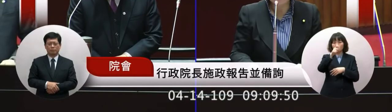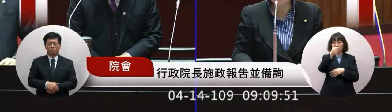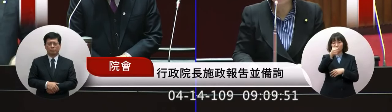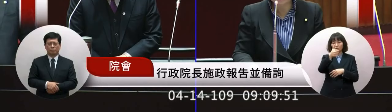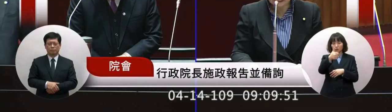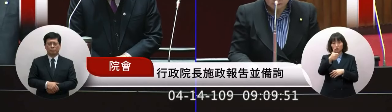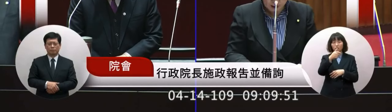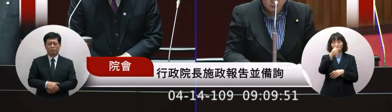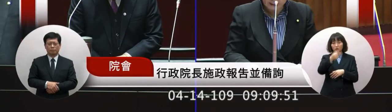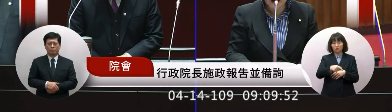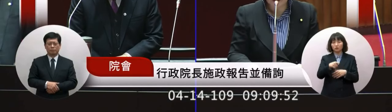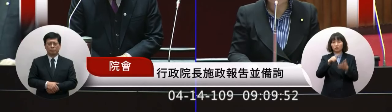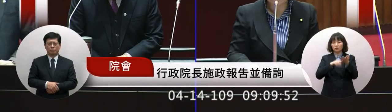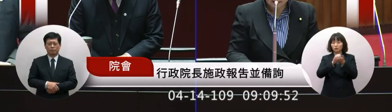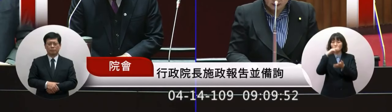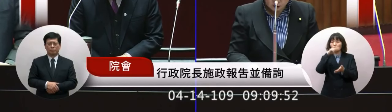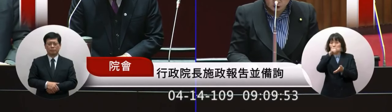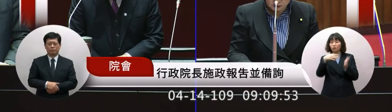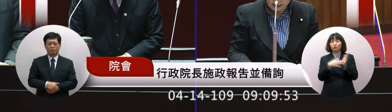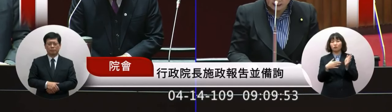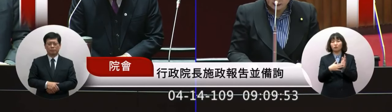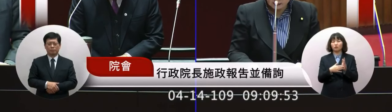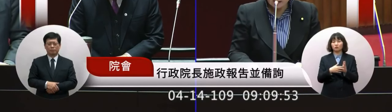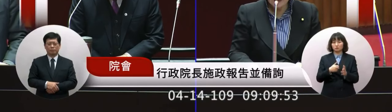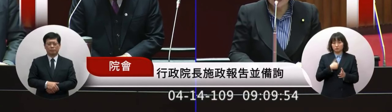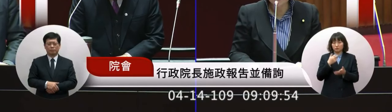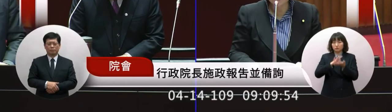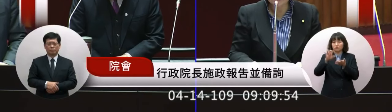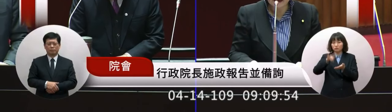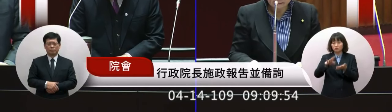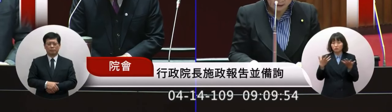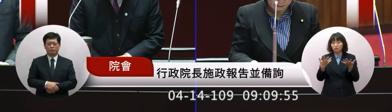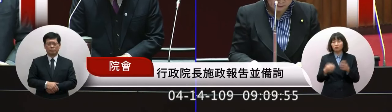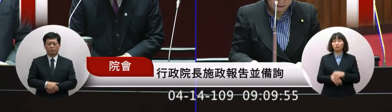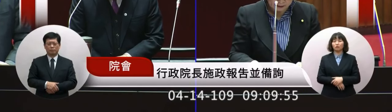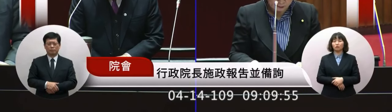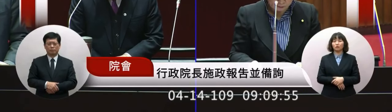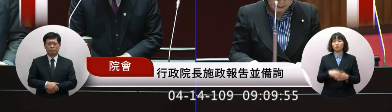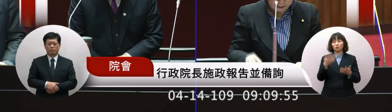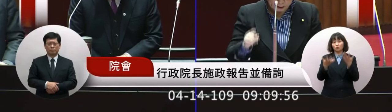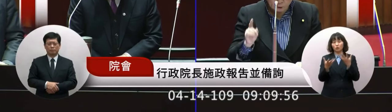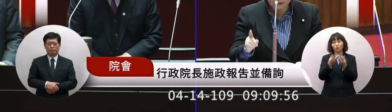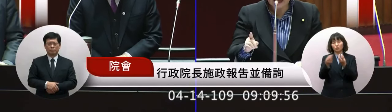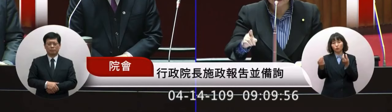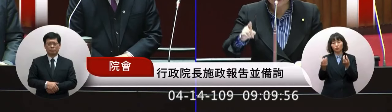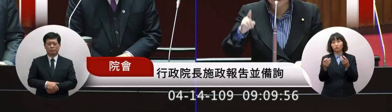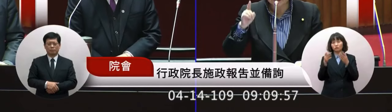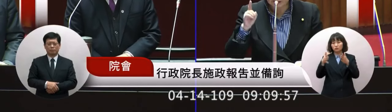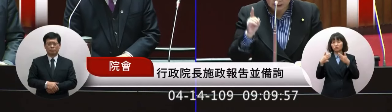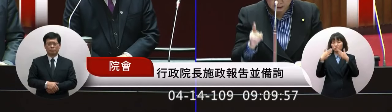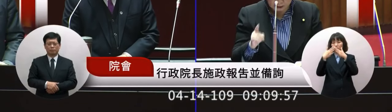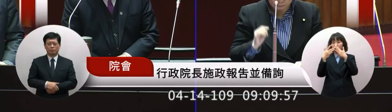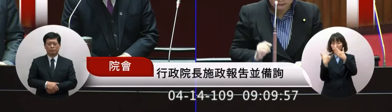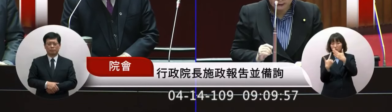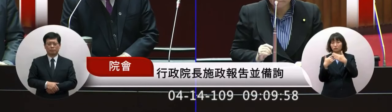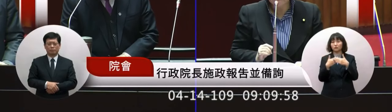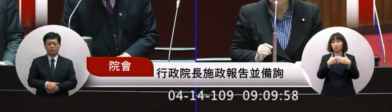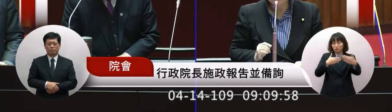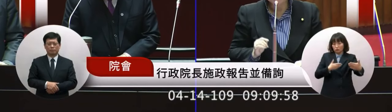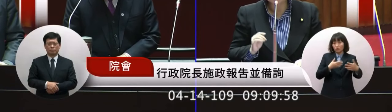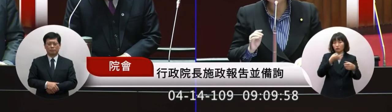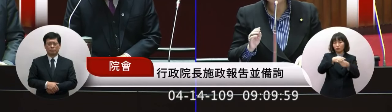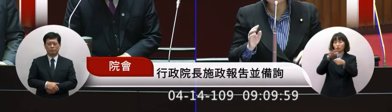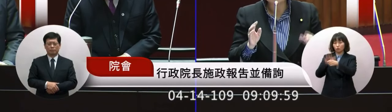道行政院的简报我也看了，事实上还有相当的比例要用在居家检疫与隔离补